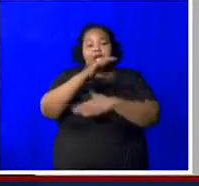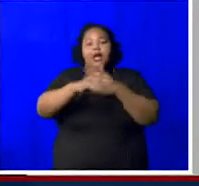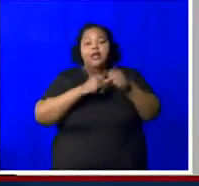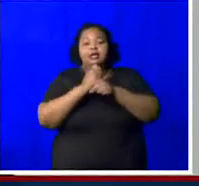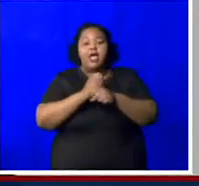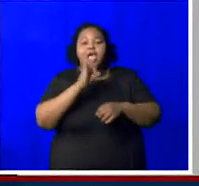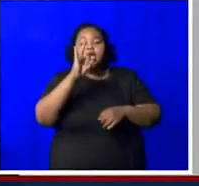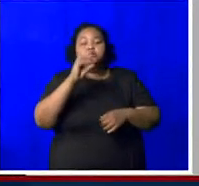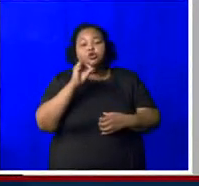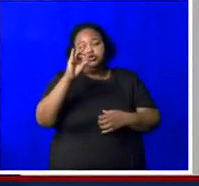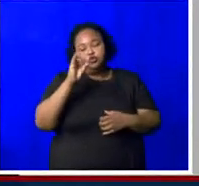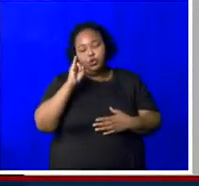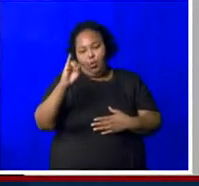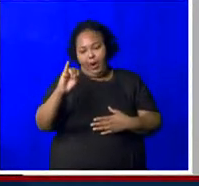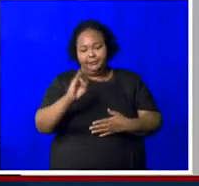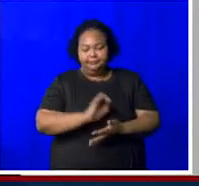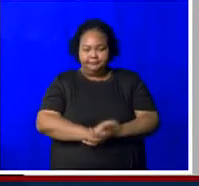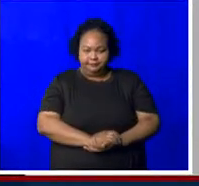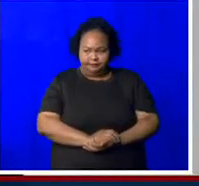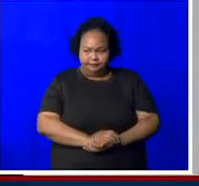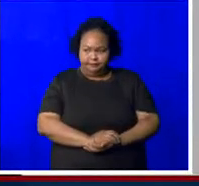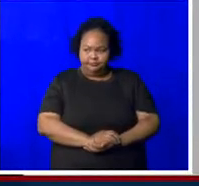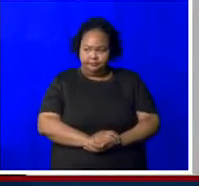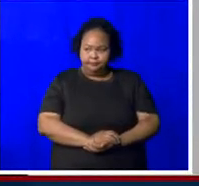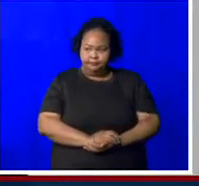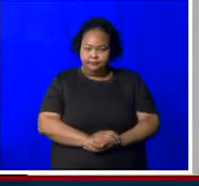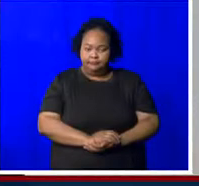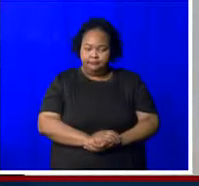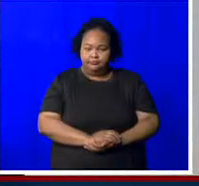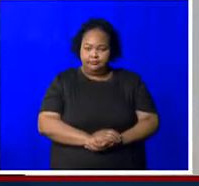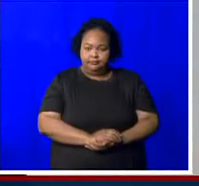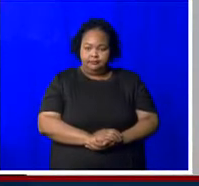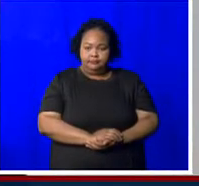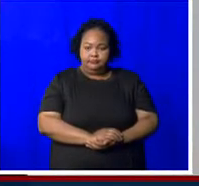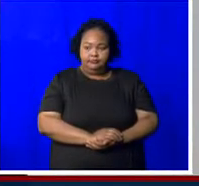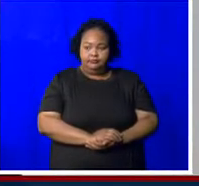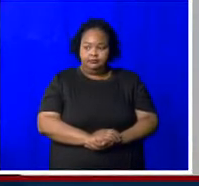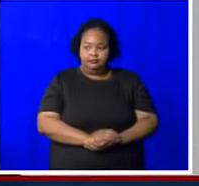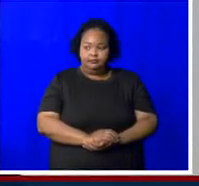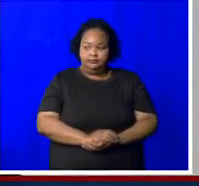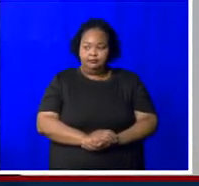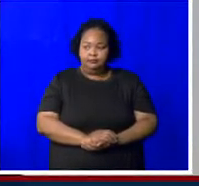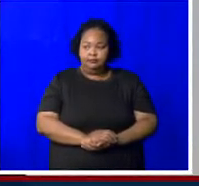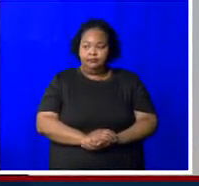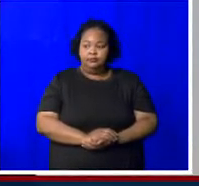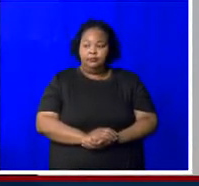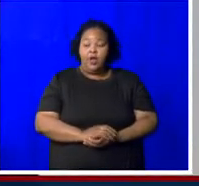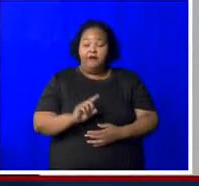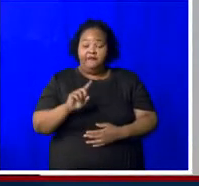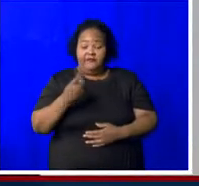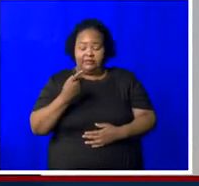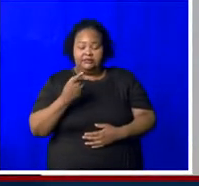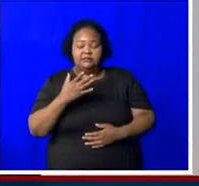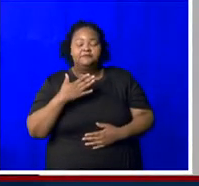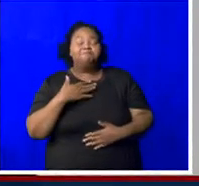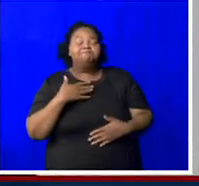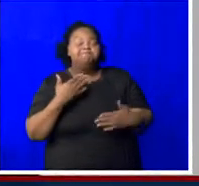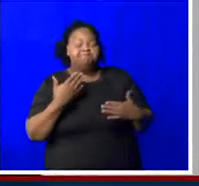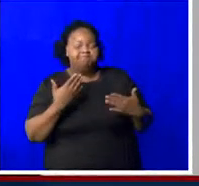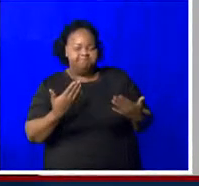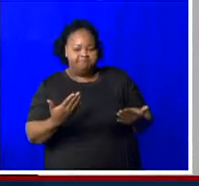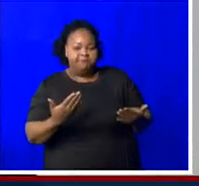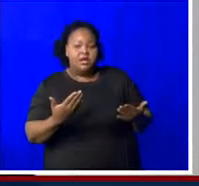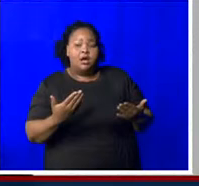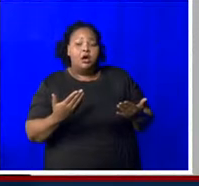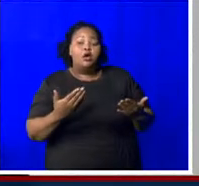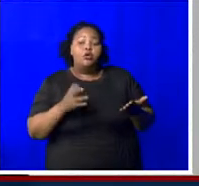2021. Mhlambe ngingayicala nje ngekuthi livela kangwane nalo likutholile umbiko wekusatisa lobuya